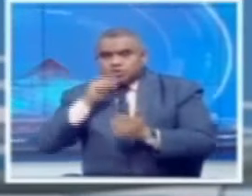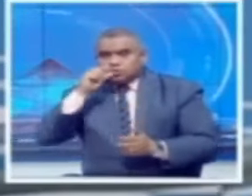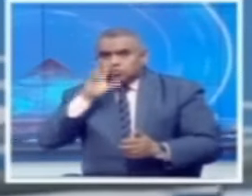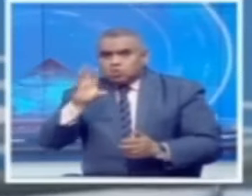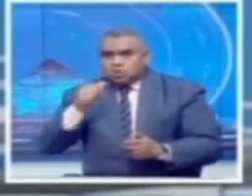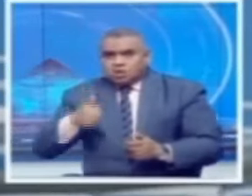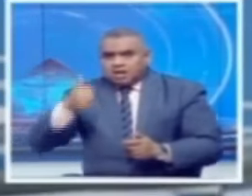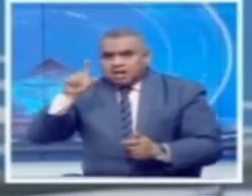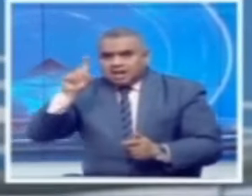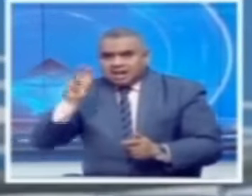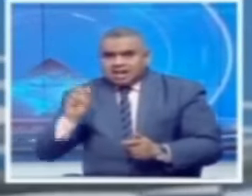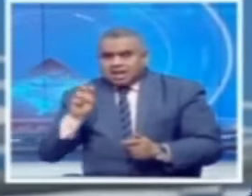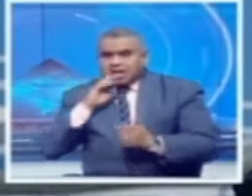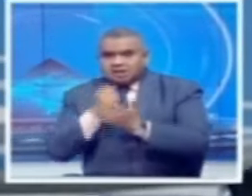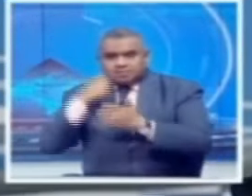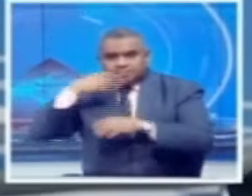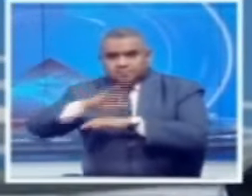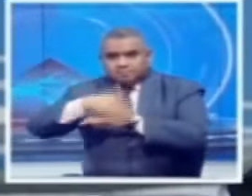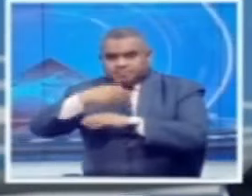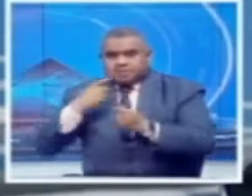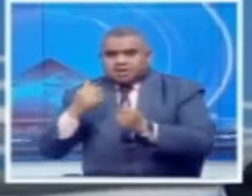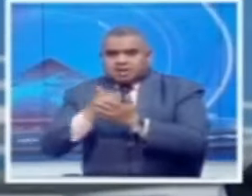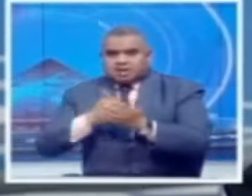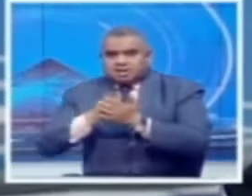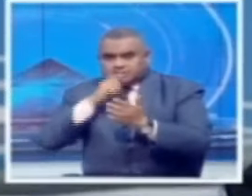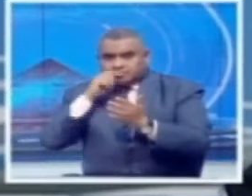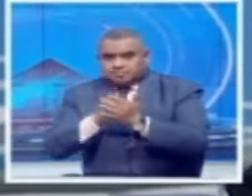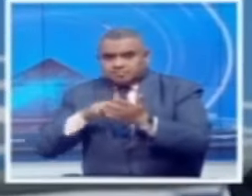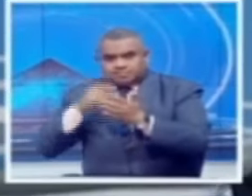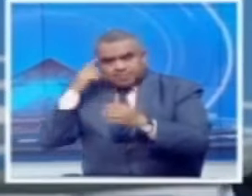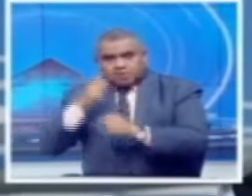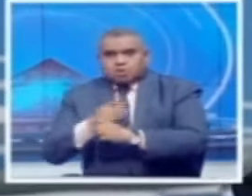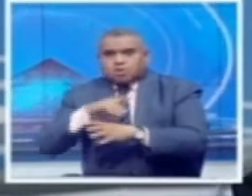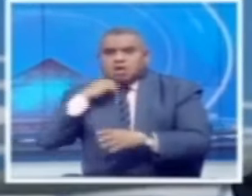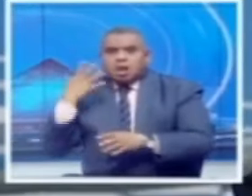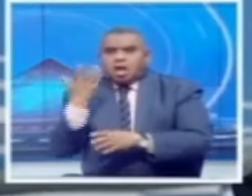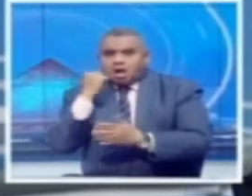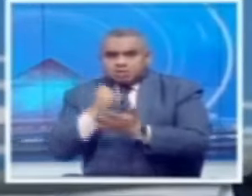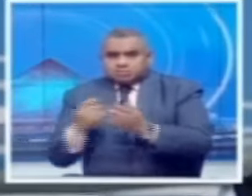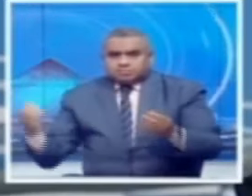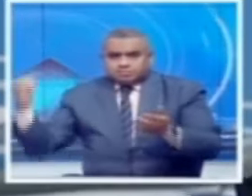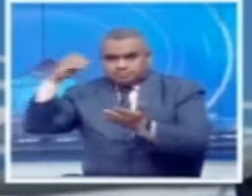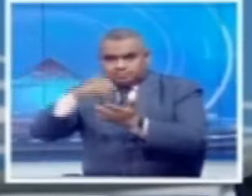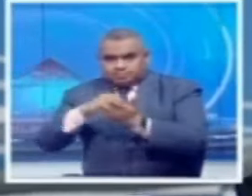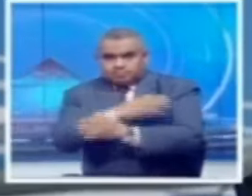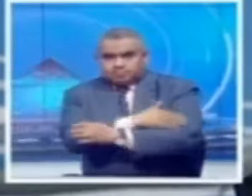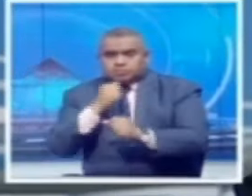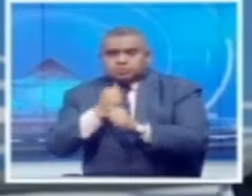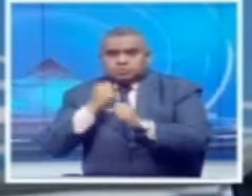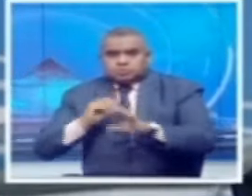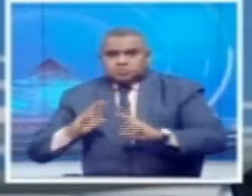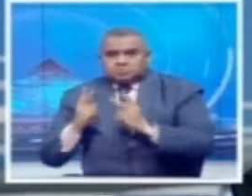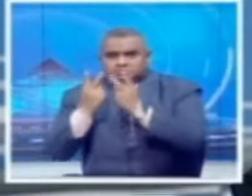وزيرة التخطيط والتنمية الاقتصادية أهمية إفساح المجال أمام القطاع الخاص للمشاركة في جهود